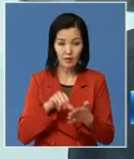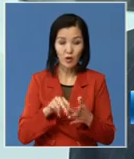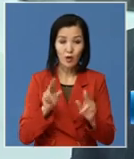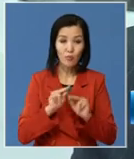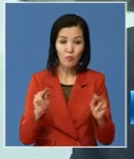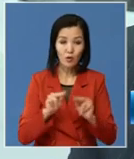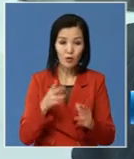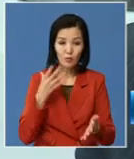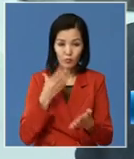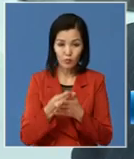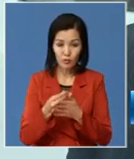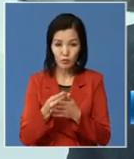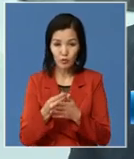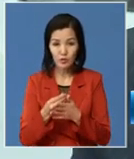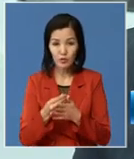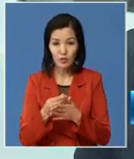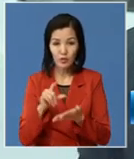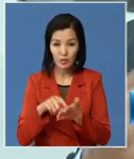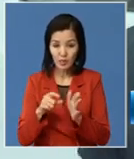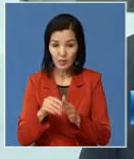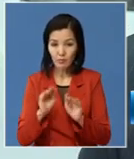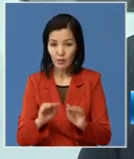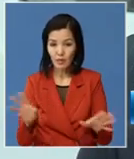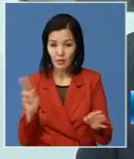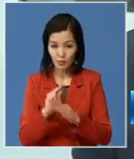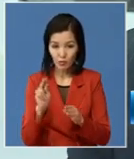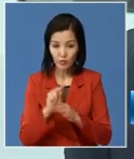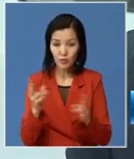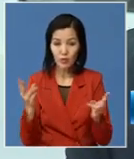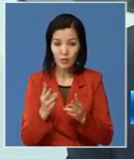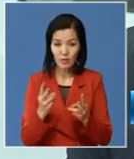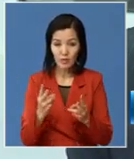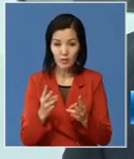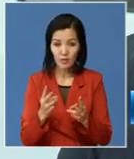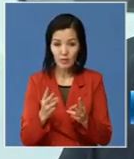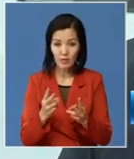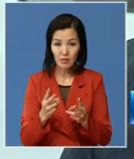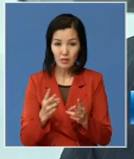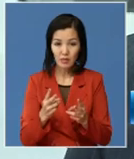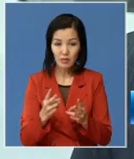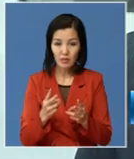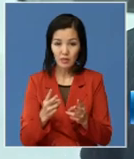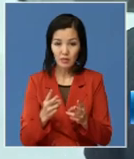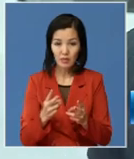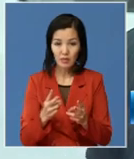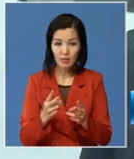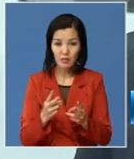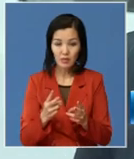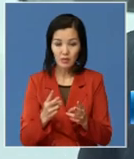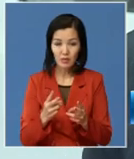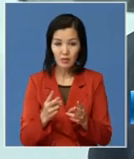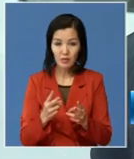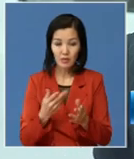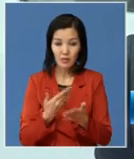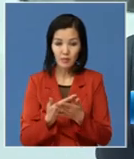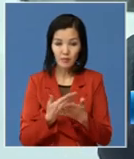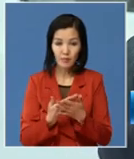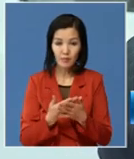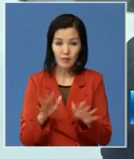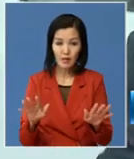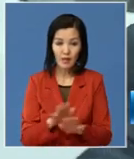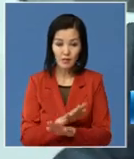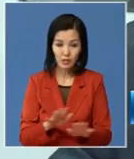біздің елдігімізге сын. Қысқаметражды фильмнің тұсаукесеріне Омарбек Еркінбекұлының тікелей ұрпақтары келді. Алғашқы көрермендері